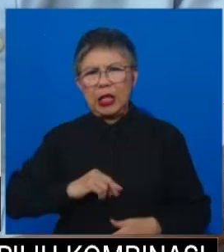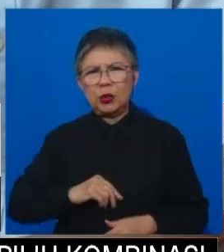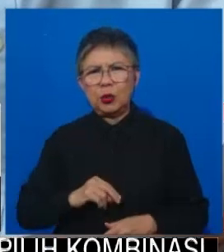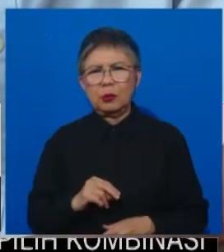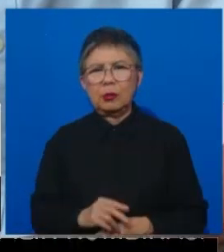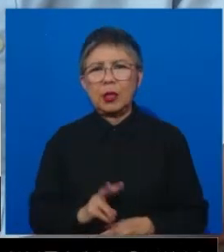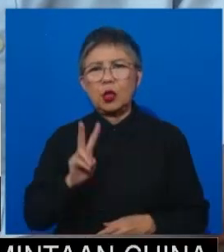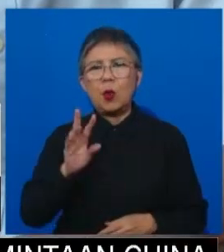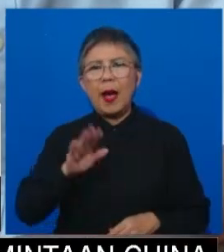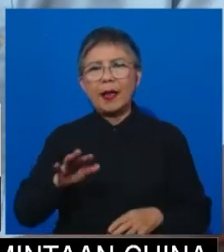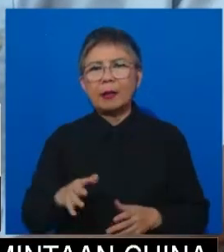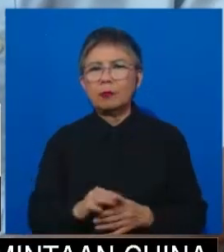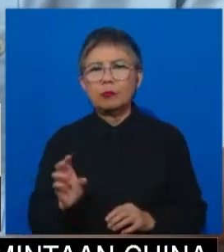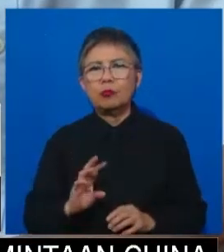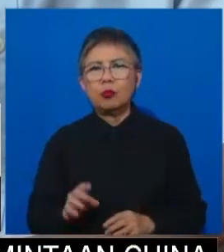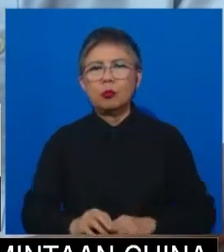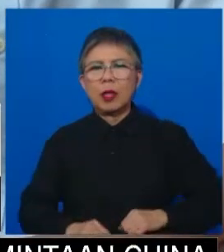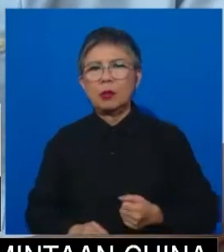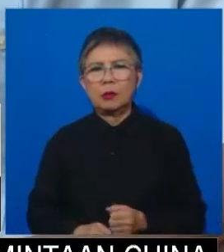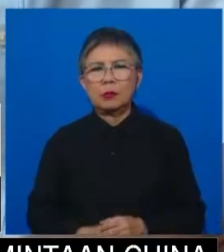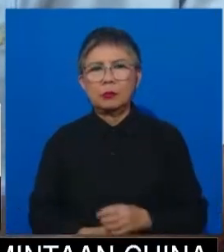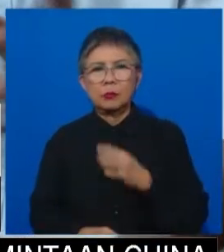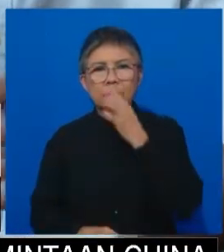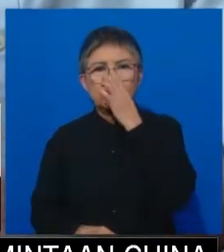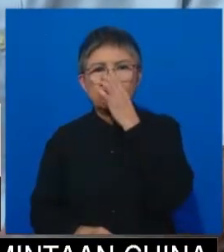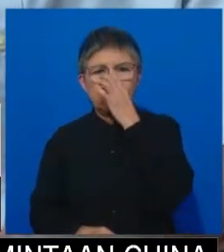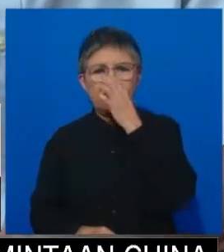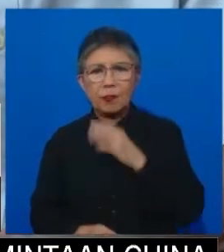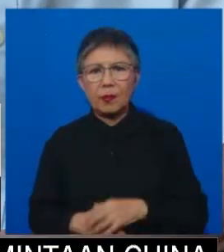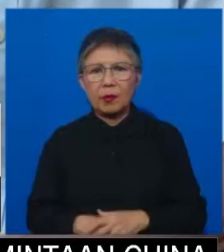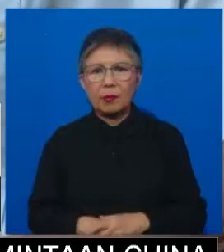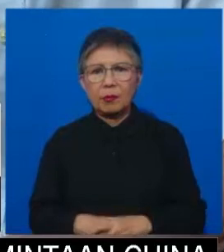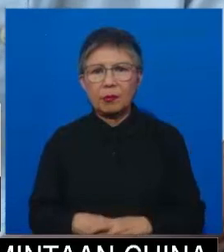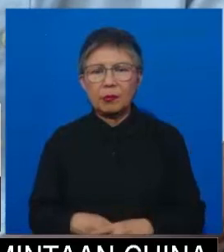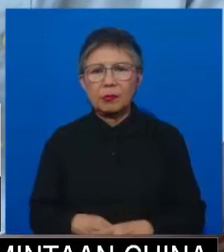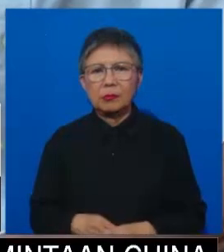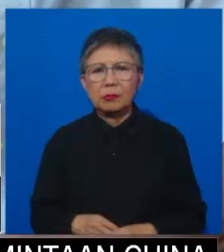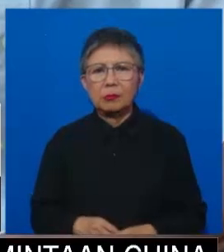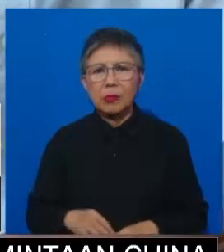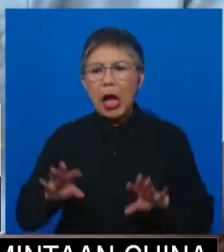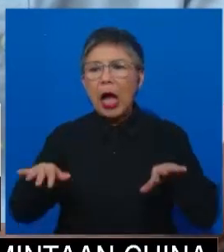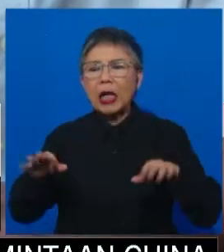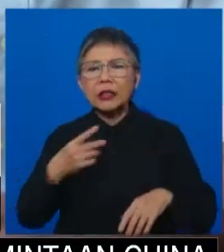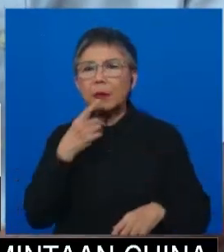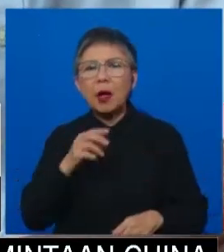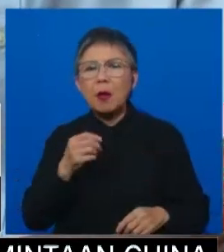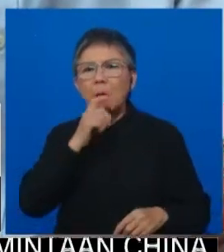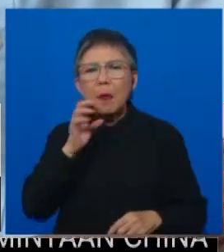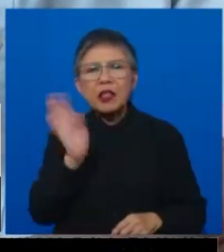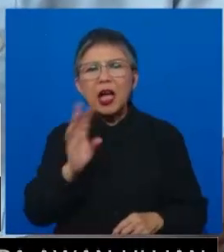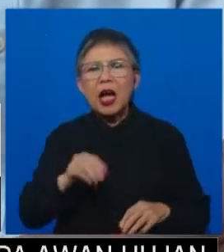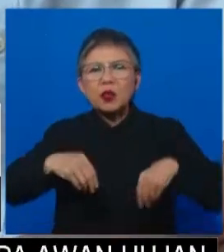2 lagi. Boro-boro anak melalui, jangan dagang, marah nyuruh. Ya duitnya